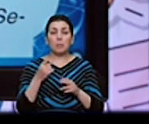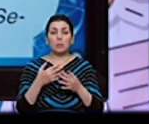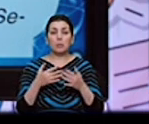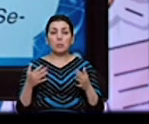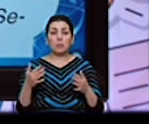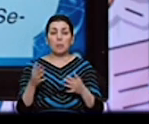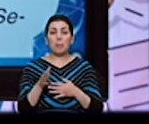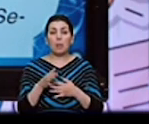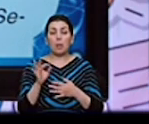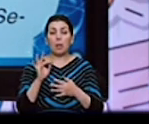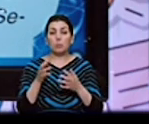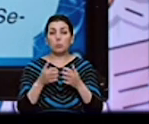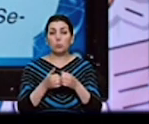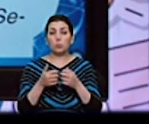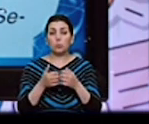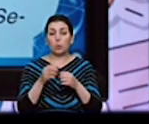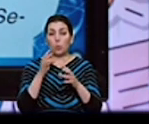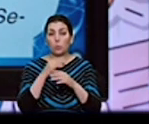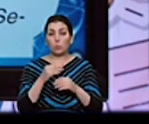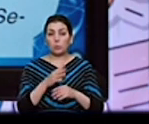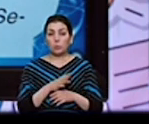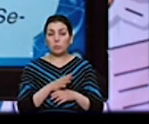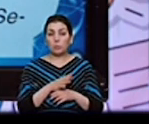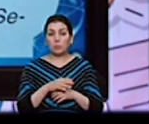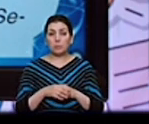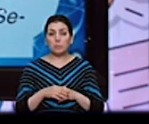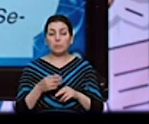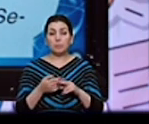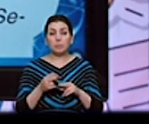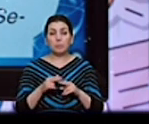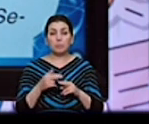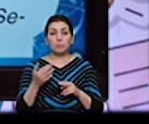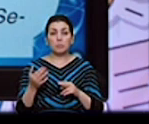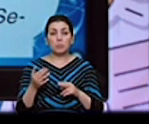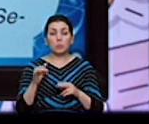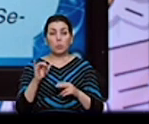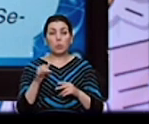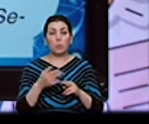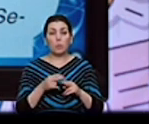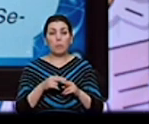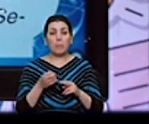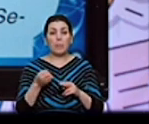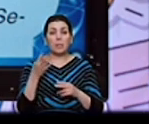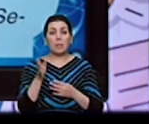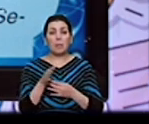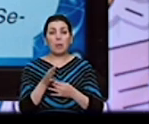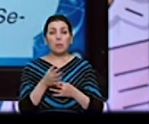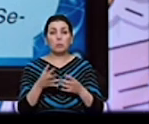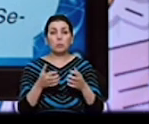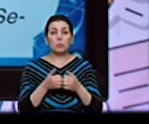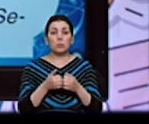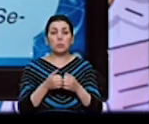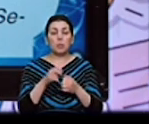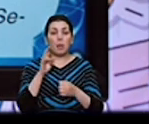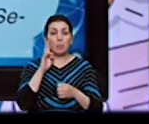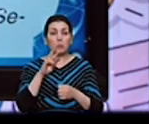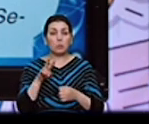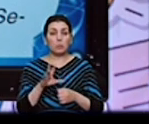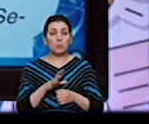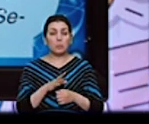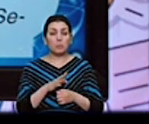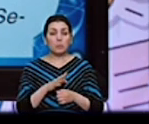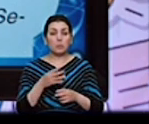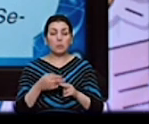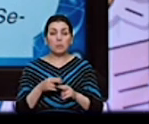bir nechta baliq ham tutishga ulgurishibdi. Lekin ular nechta baliq tutganini bilisha